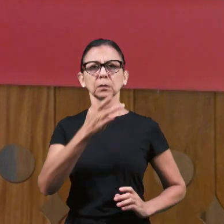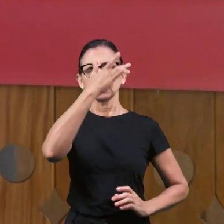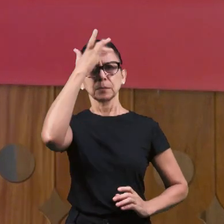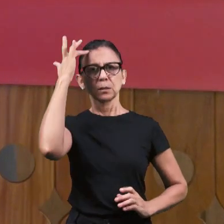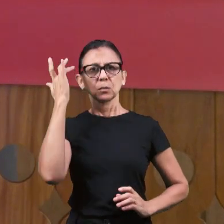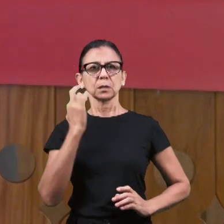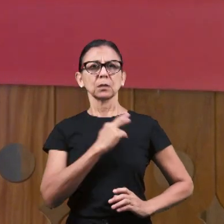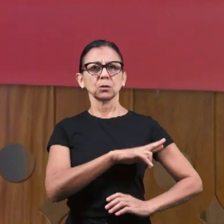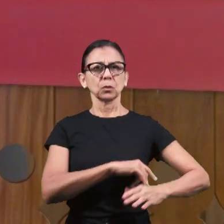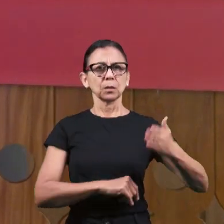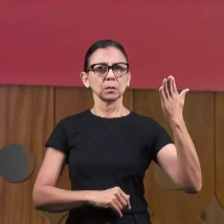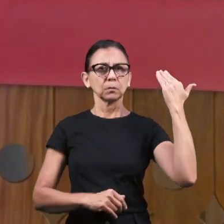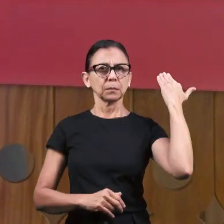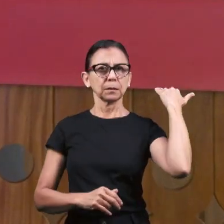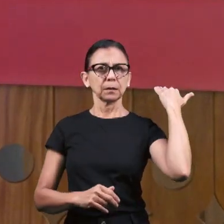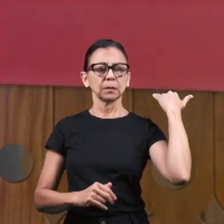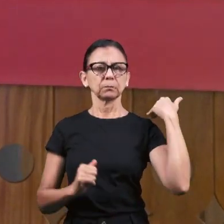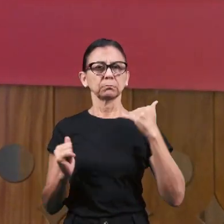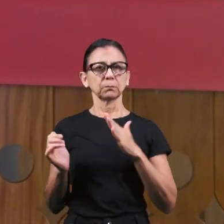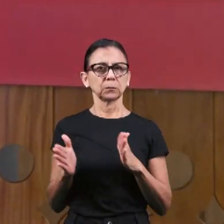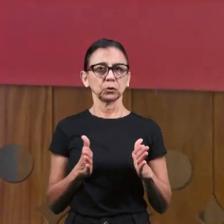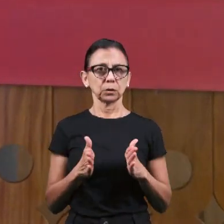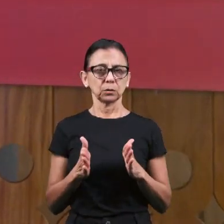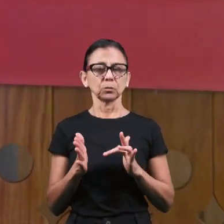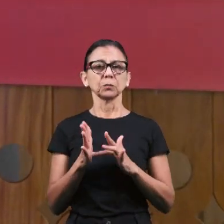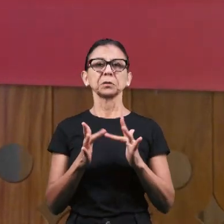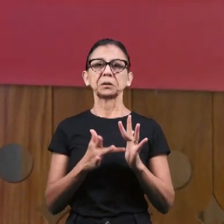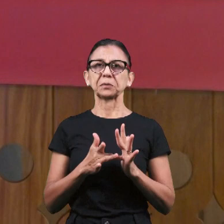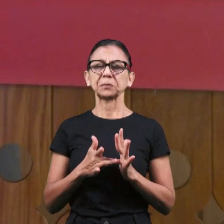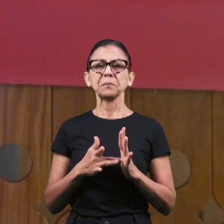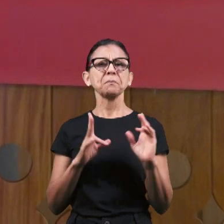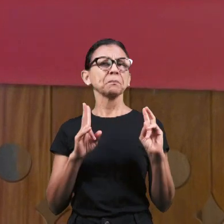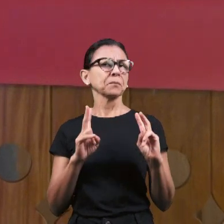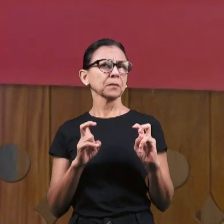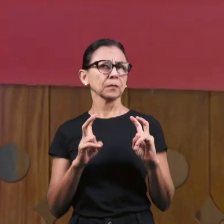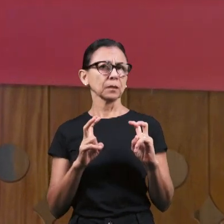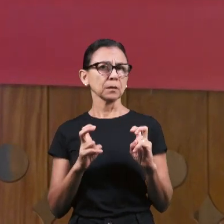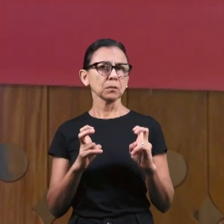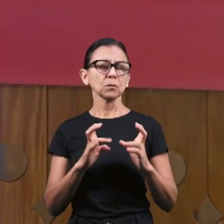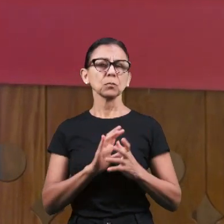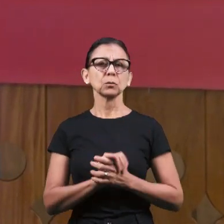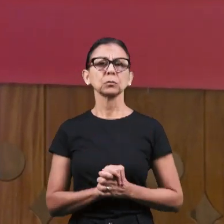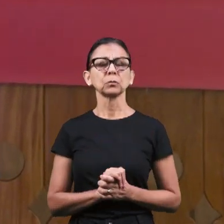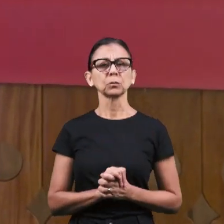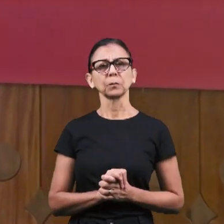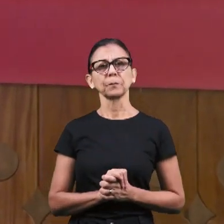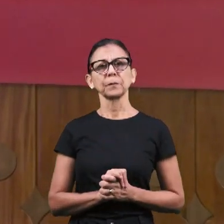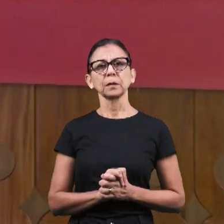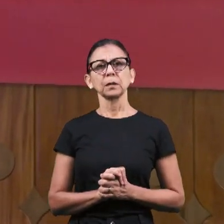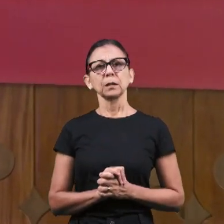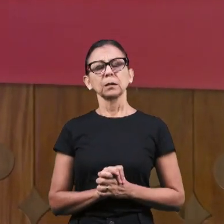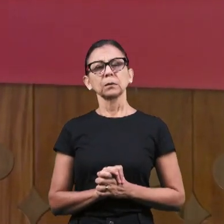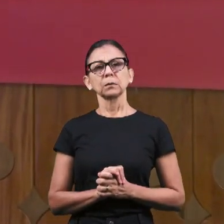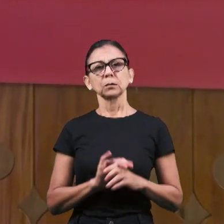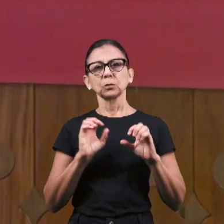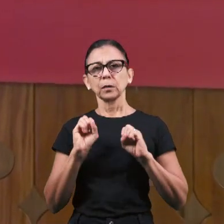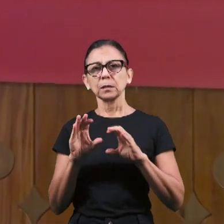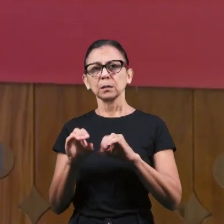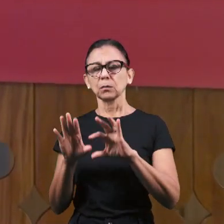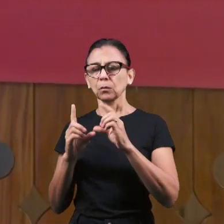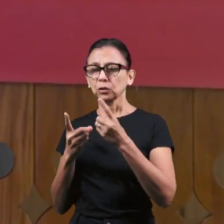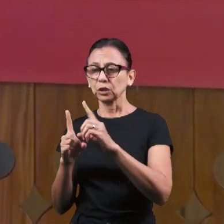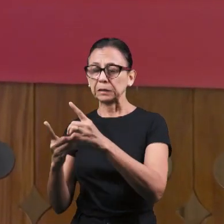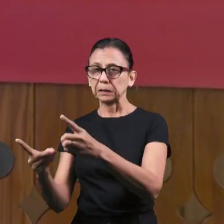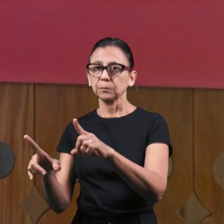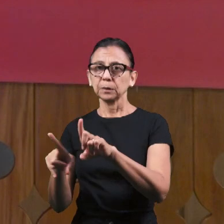de cette époque. Ce sujet a été un sujet que le Seigneur Jésus a adressé à ses disciples et la foule